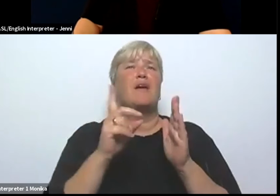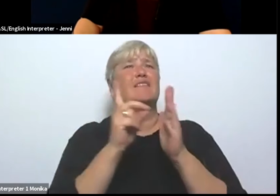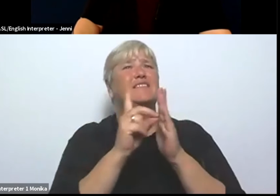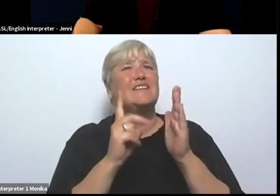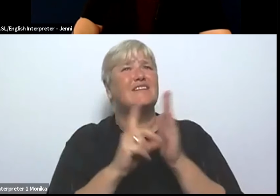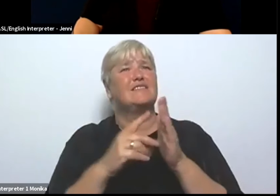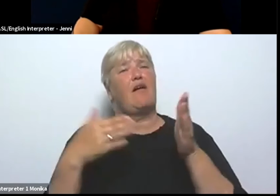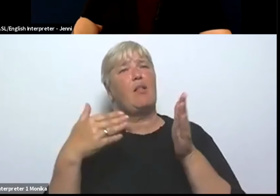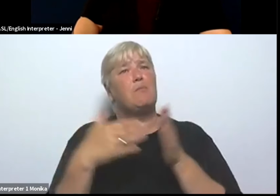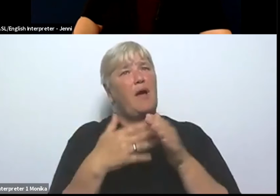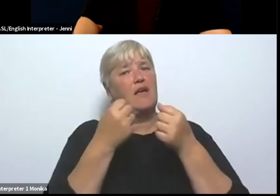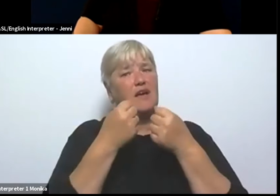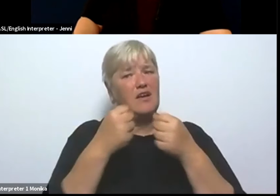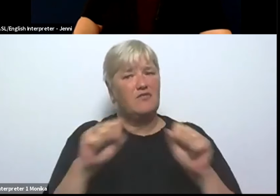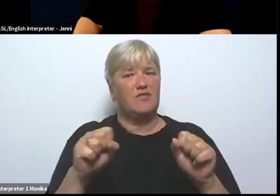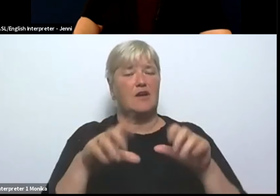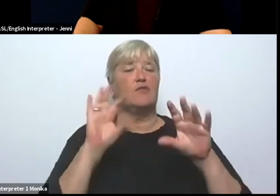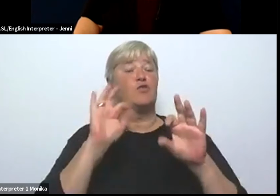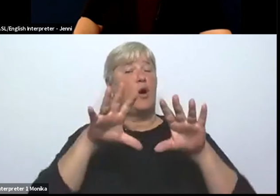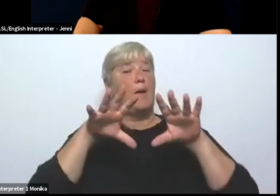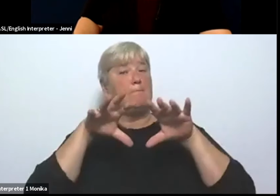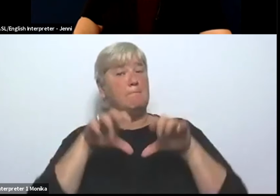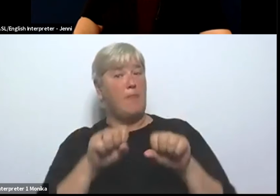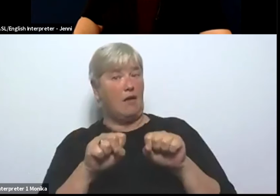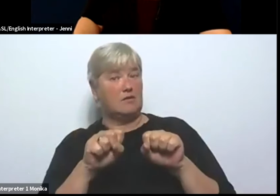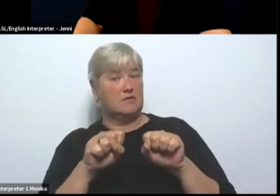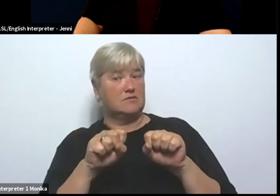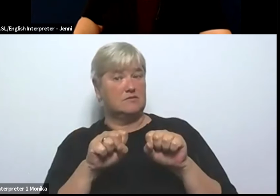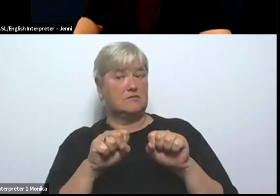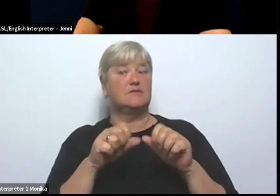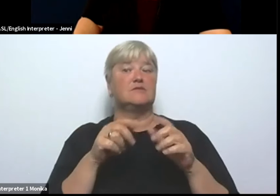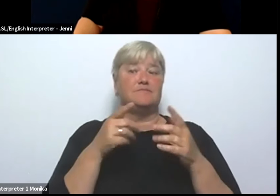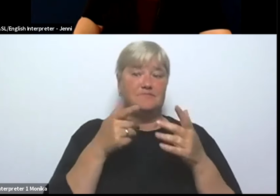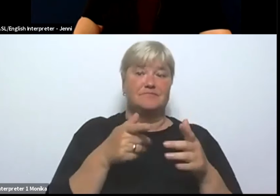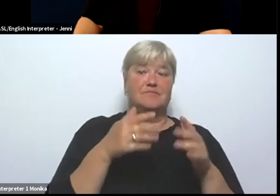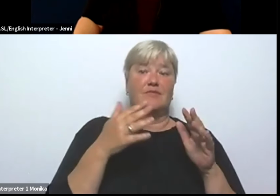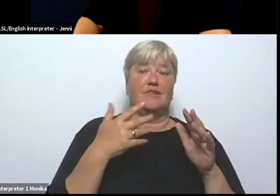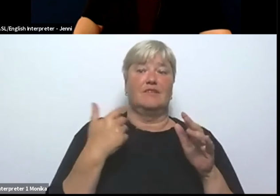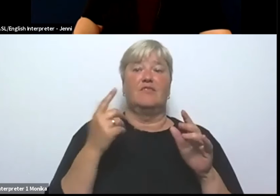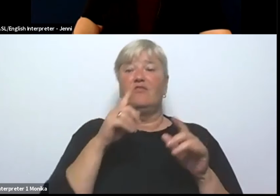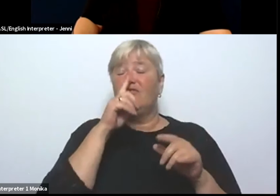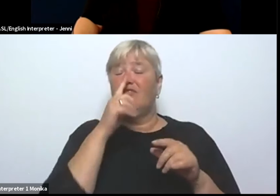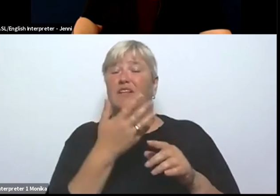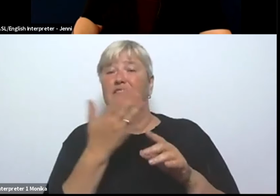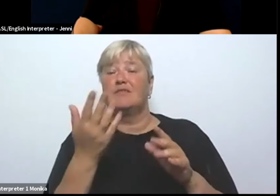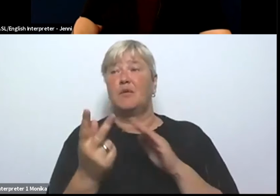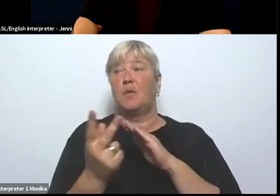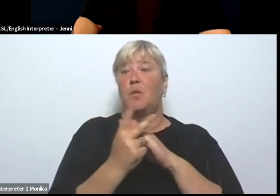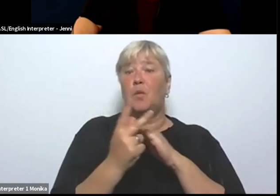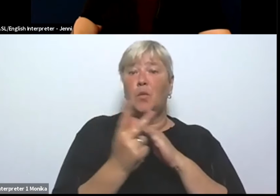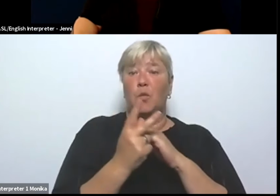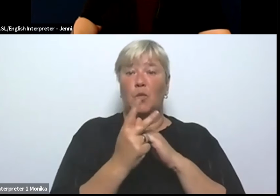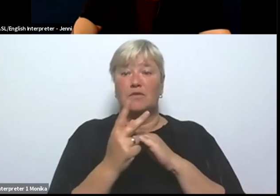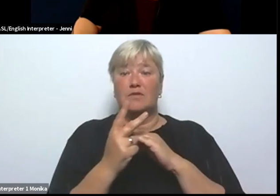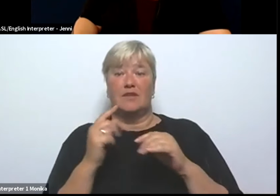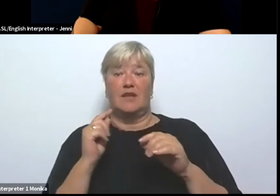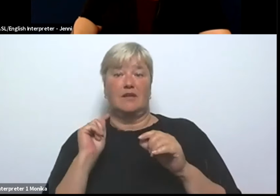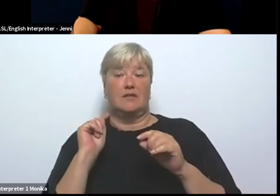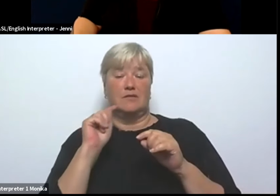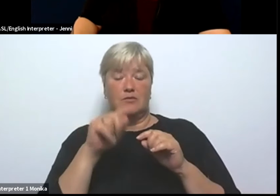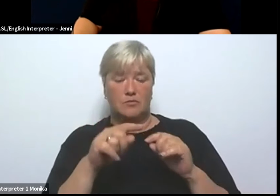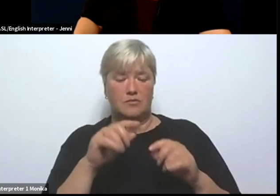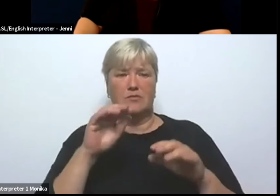Es geht um ein Bankunternehmen. Das heißt in dem Fall, wenn natürlich Kundinnen das E-Banking nicht benutzen können,